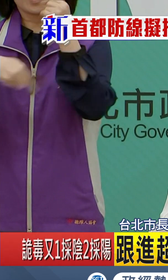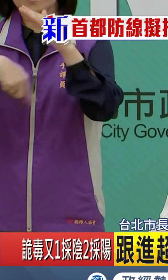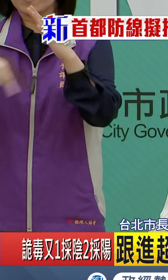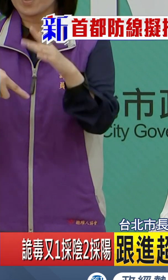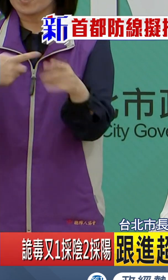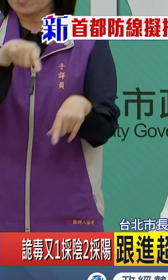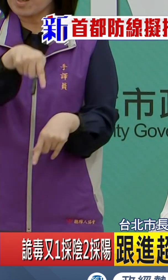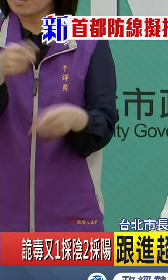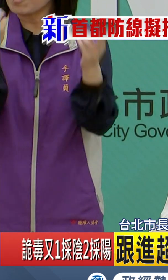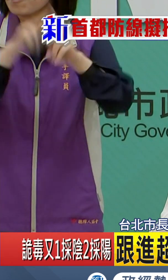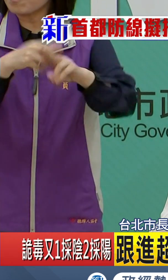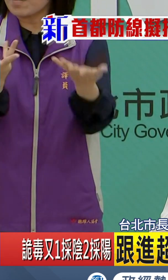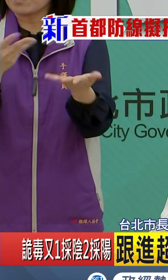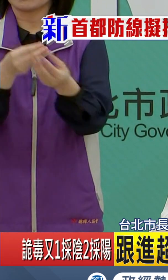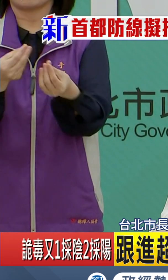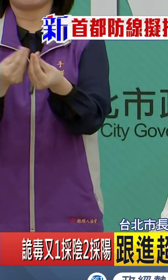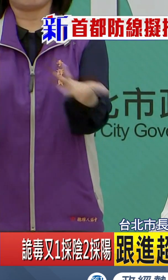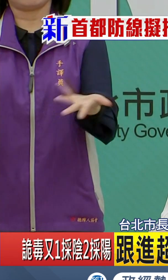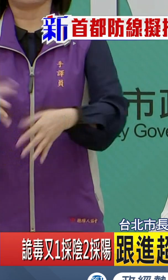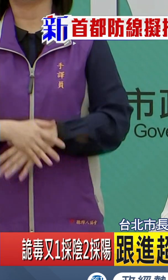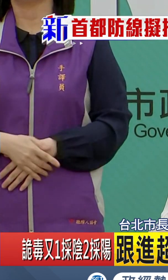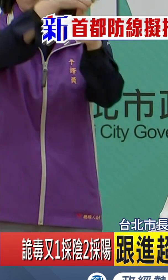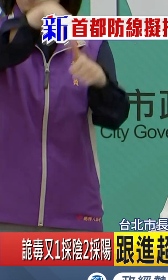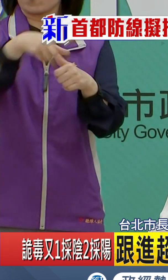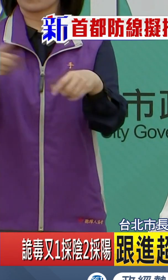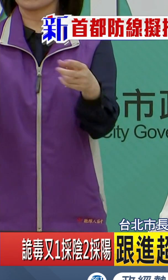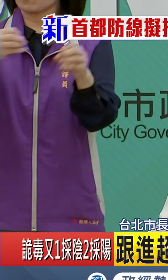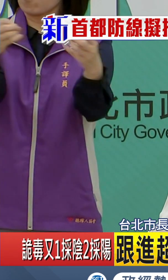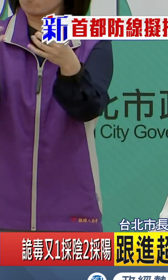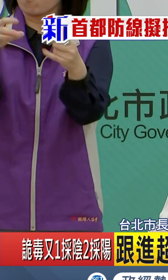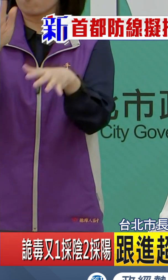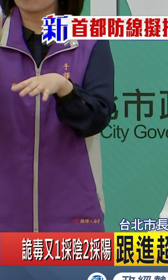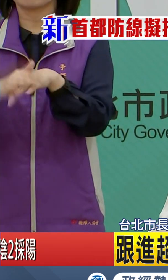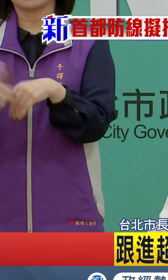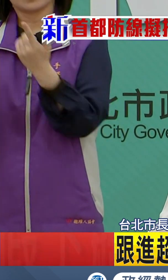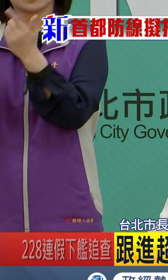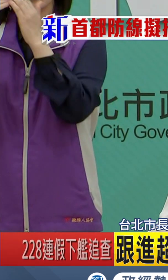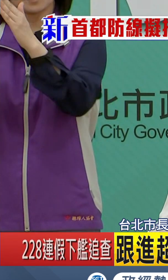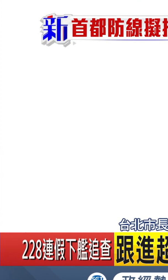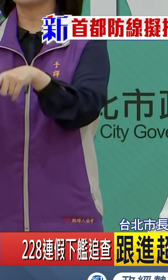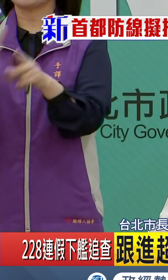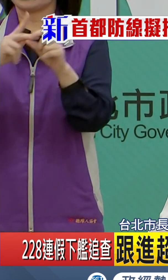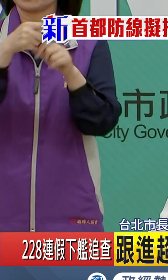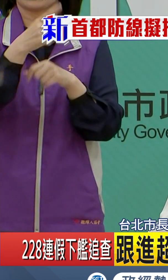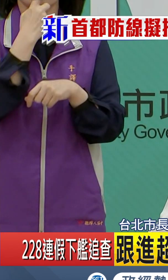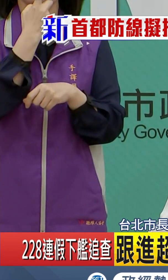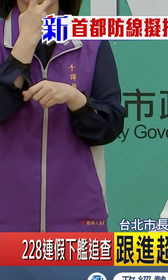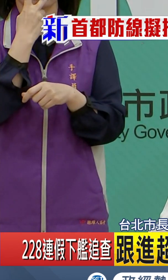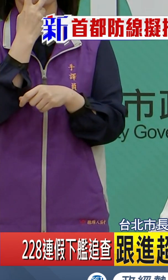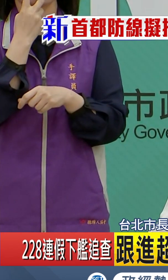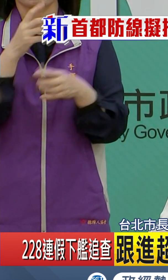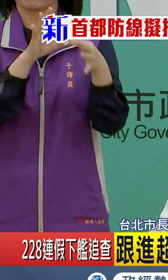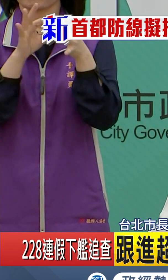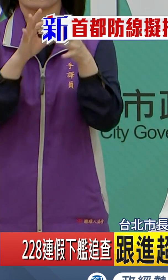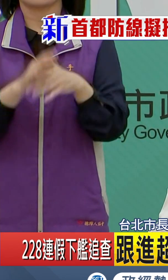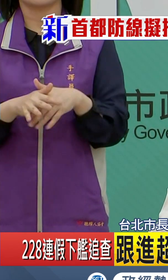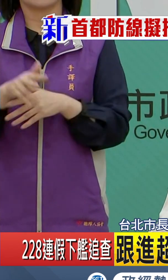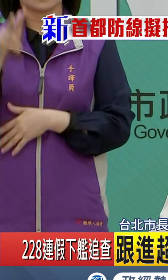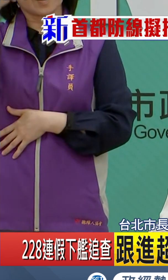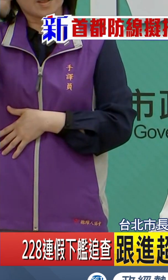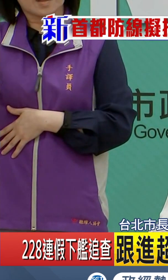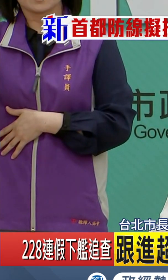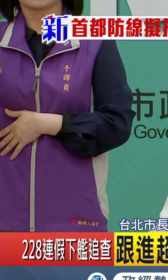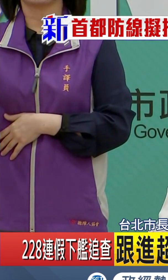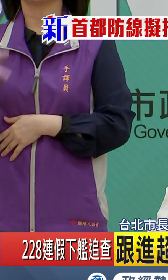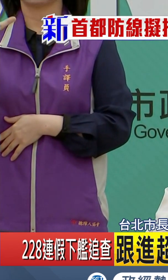讲，这个还要我们台北市政府要跟中央协调。封城不是你想象说要封就封了，大概预计下个礼拜会正式桌